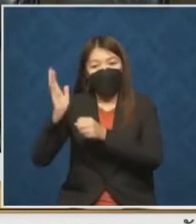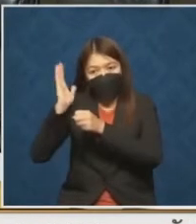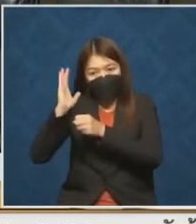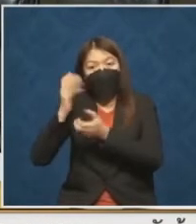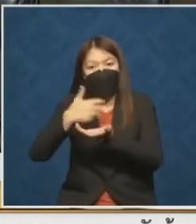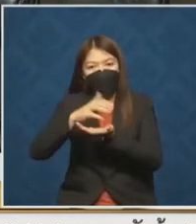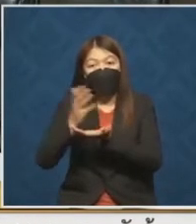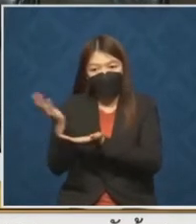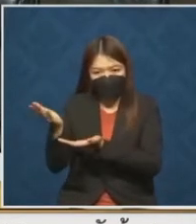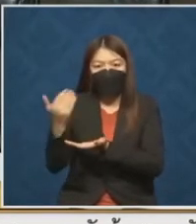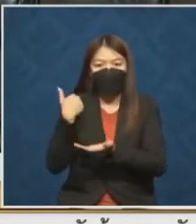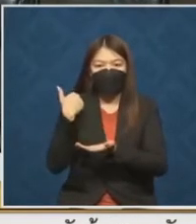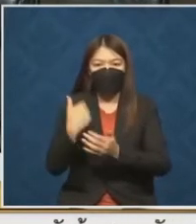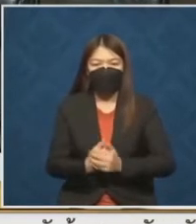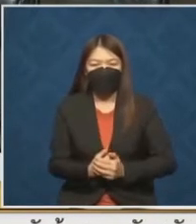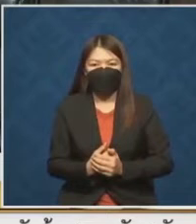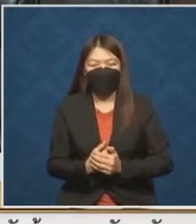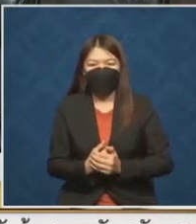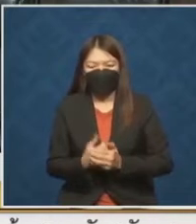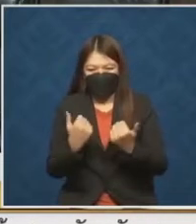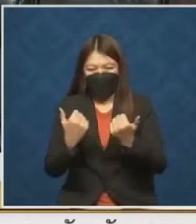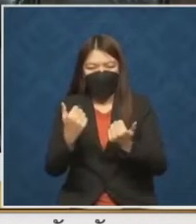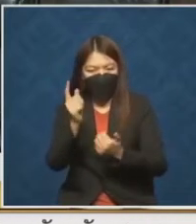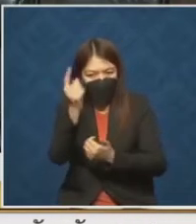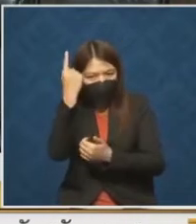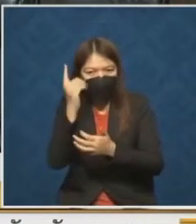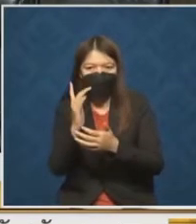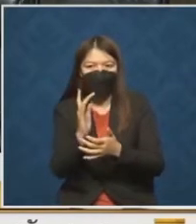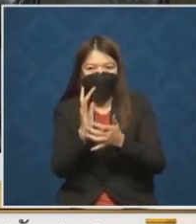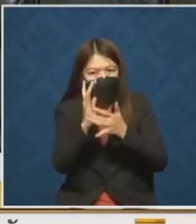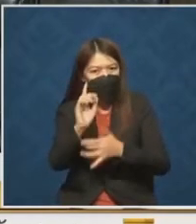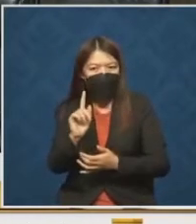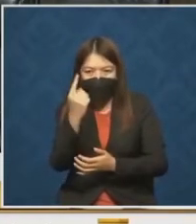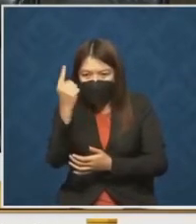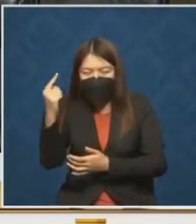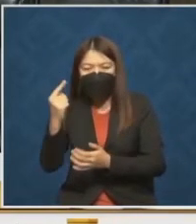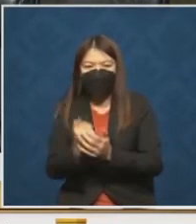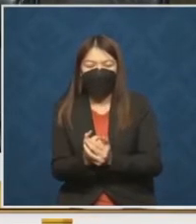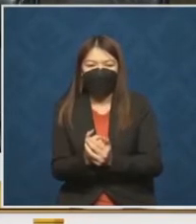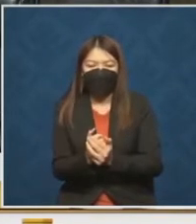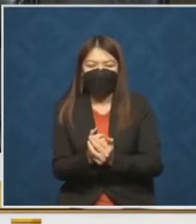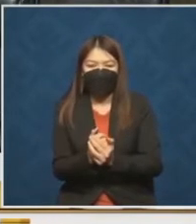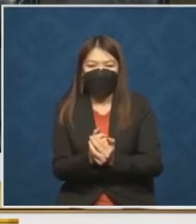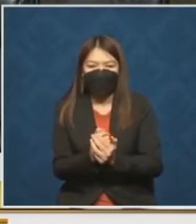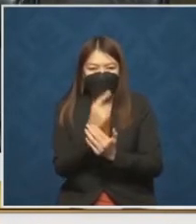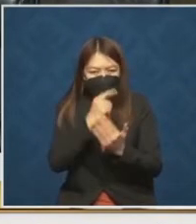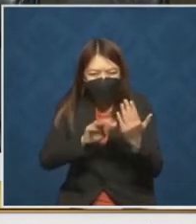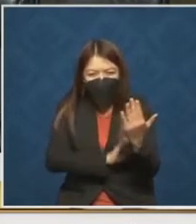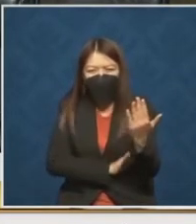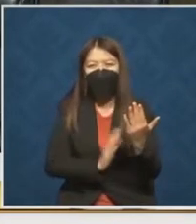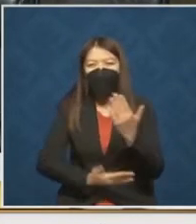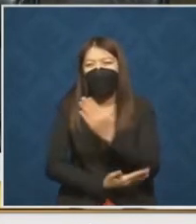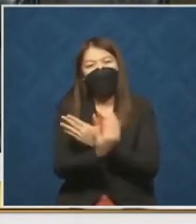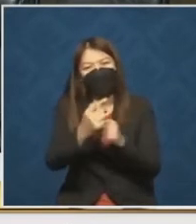การเจริญเติบโตเพิ่มขึ้นถึง 59เปอร์เซ็นต์แต่ว่านะครับหรือเปล่าล่ะมี